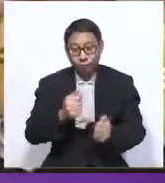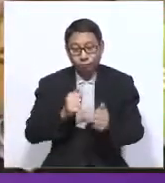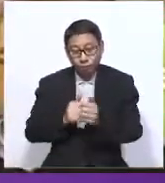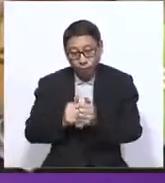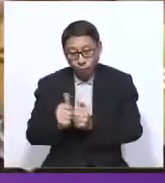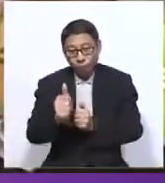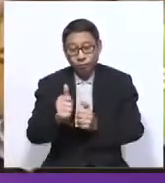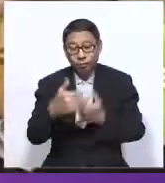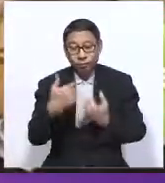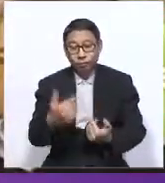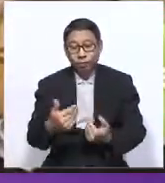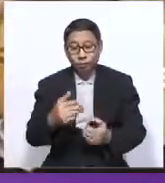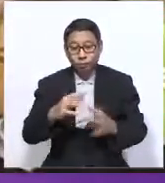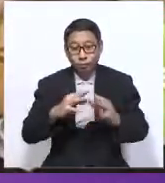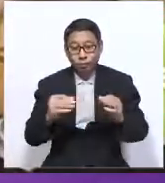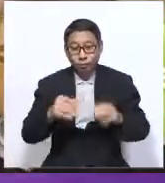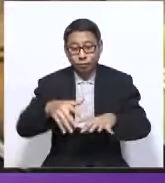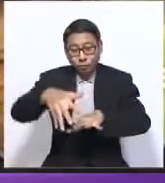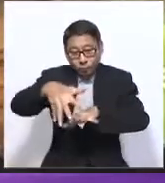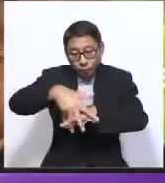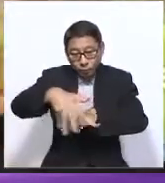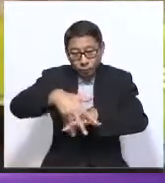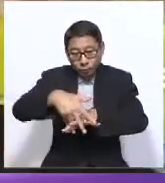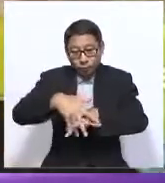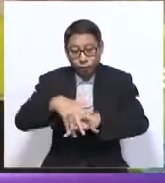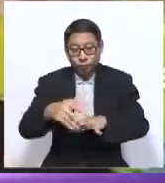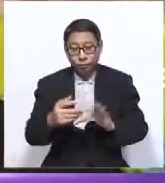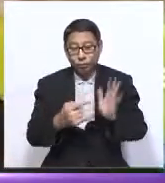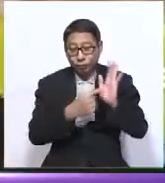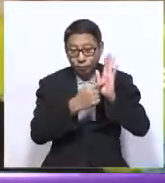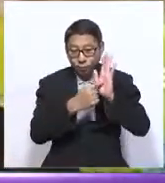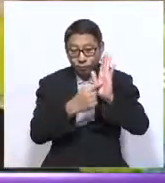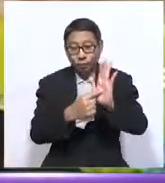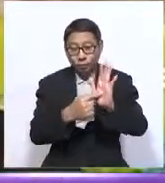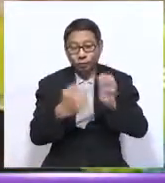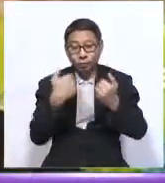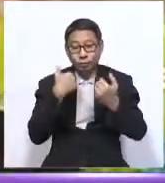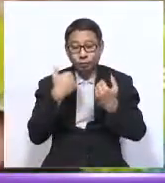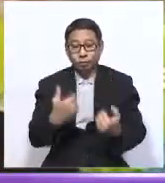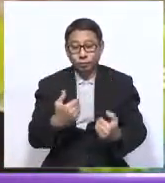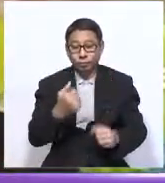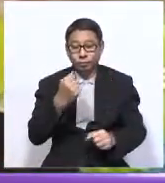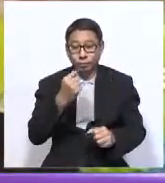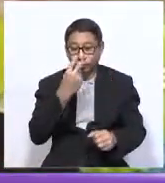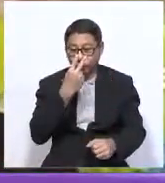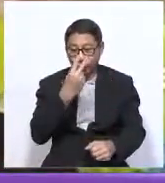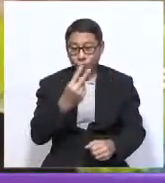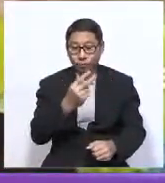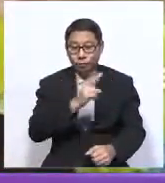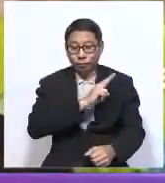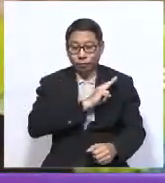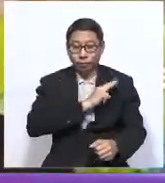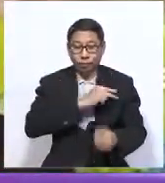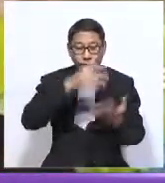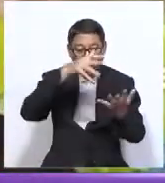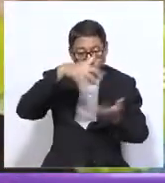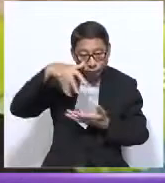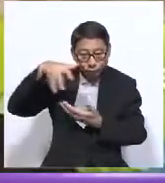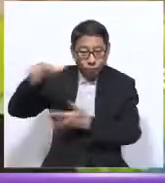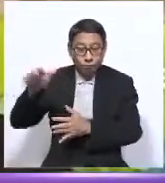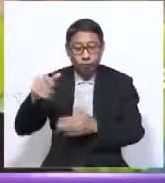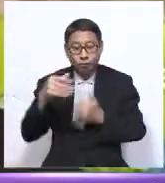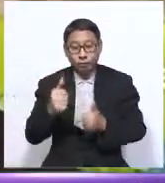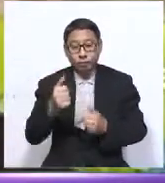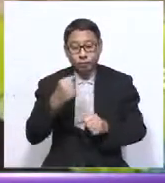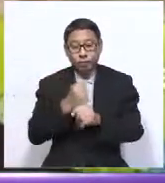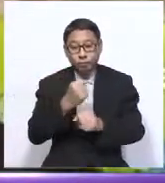ทันสมัยอย่างที่เนี่ยเรื่องของการทอผ้าก็มีความโดดเด่นอันนี้ก็ต้องไปหากลยุทธ์หาศักยภาพของตัวเองมาจะได้ส่งออกได้ตรงกับ